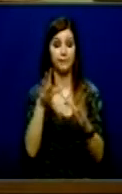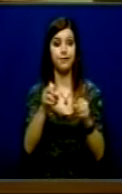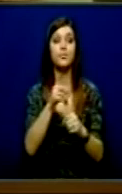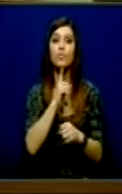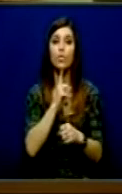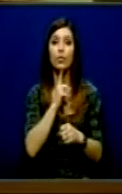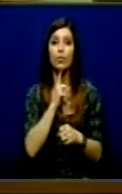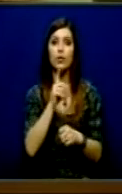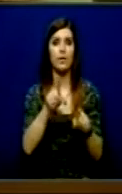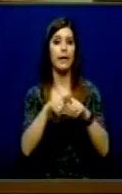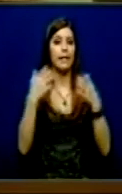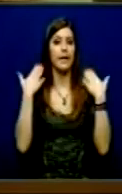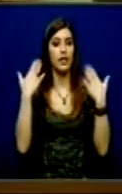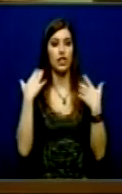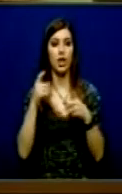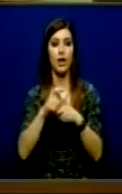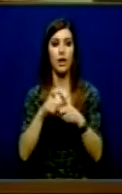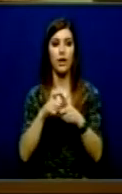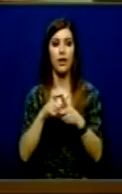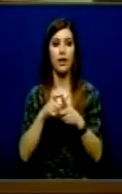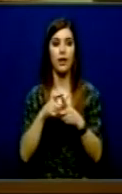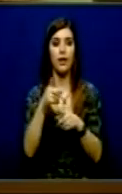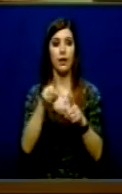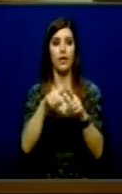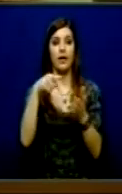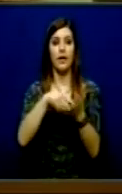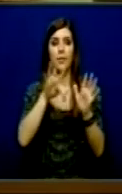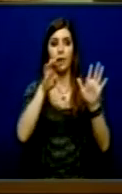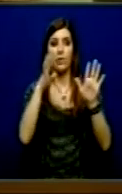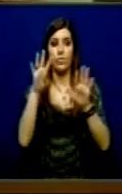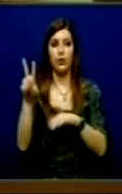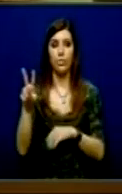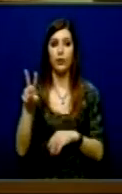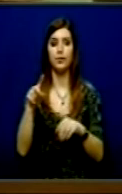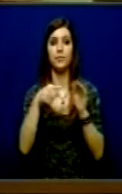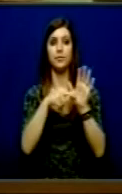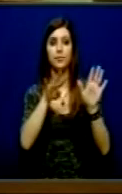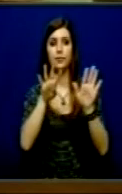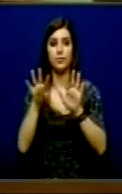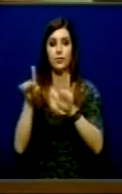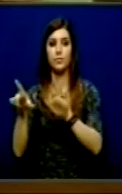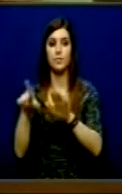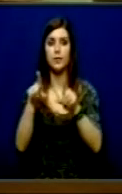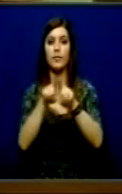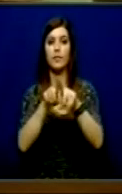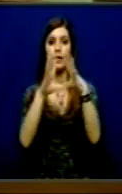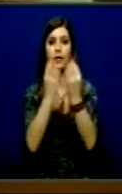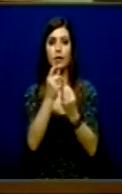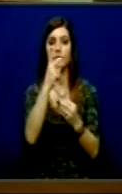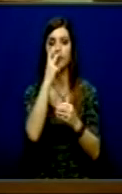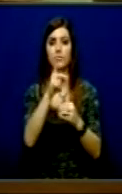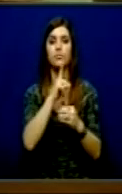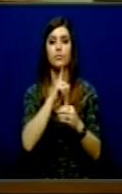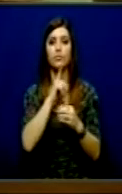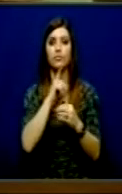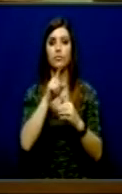edhe rasti i Deçanit. Në vitin 92 dhe vitin 97, ndërmarrje shoqërore që udhëhiqeshin nga strukturat e masave